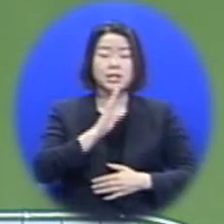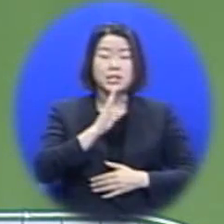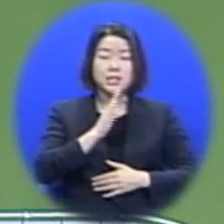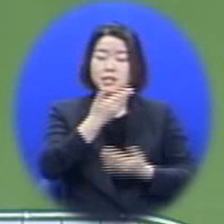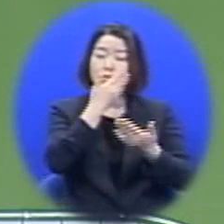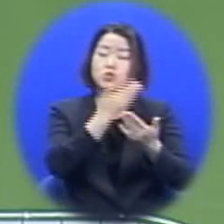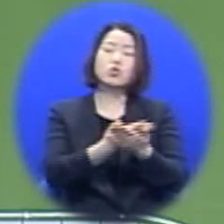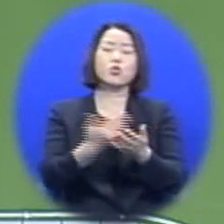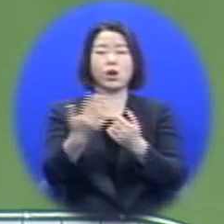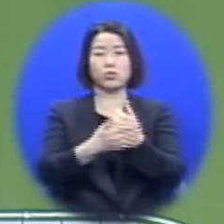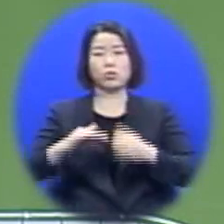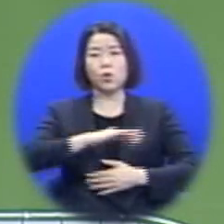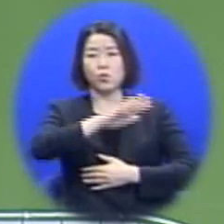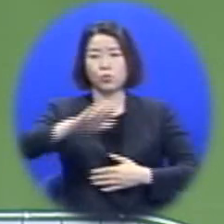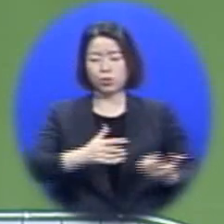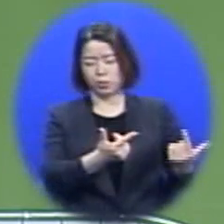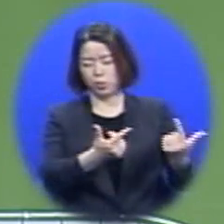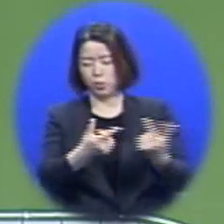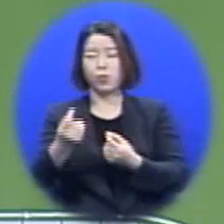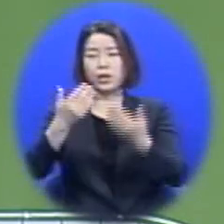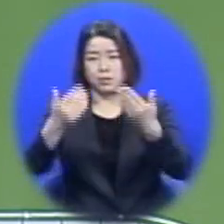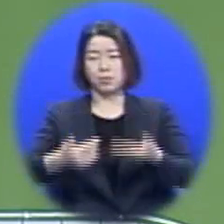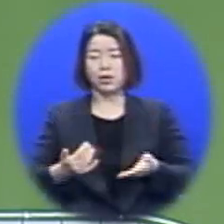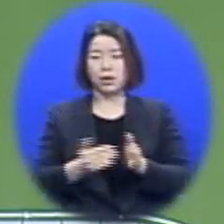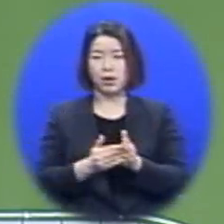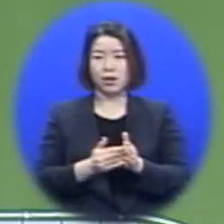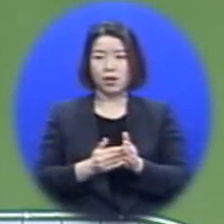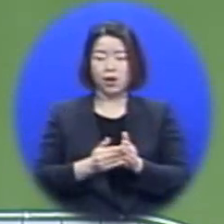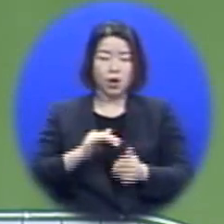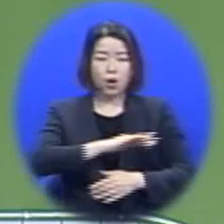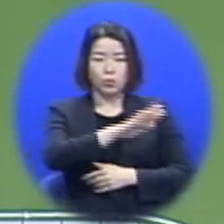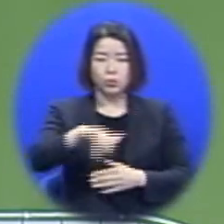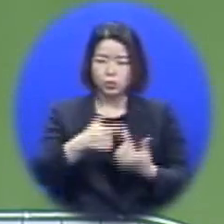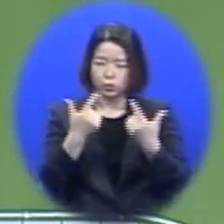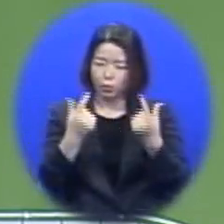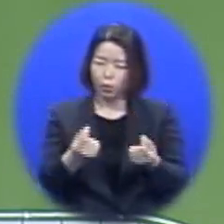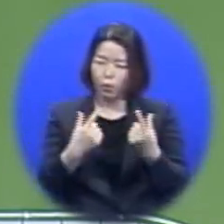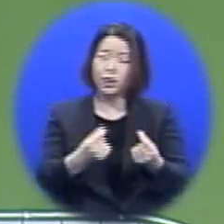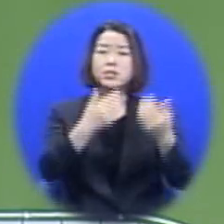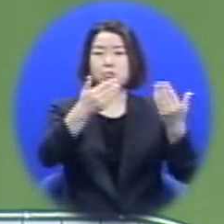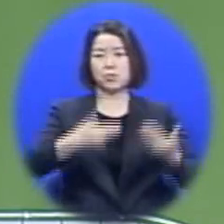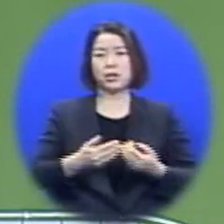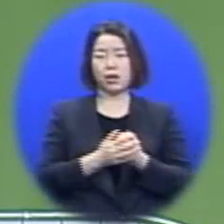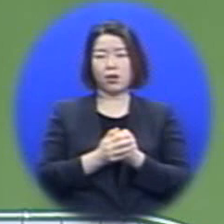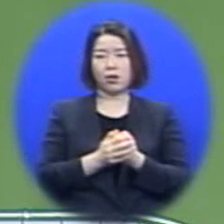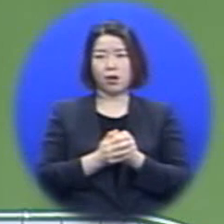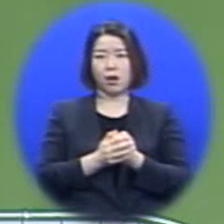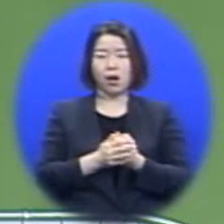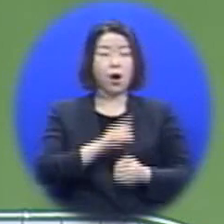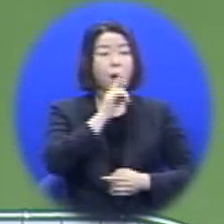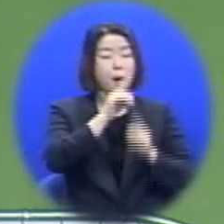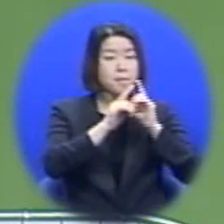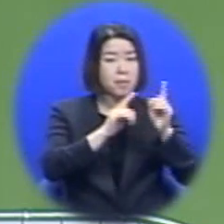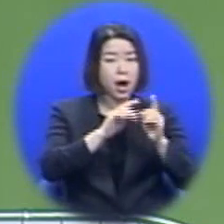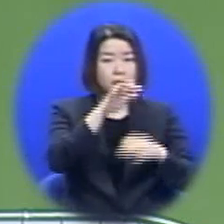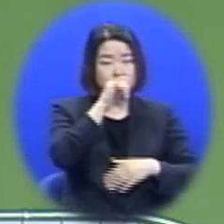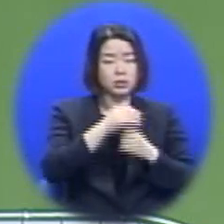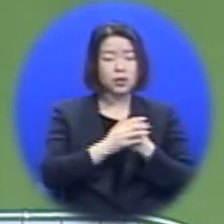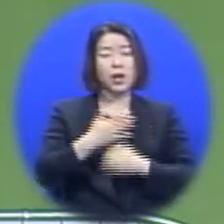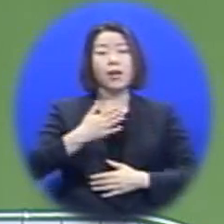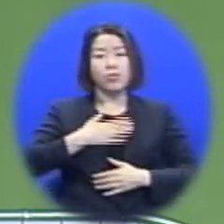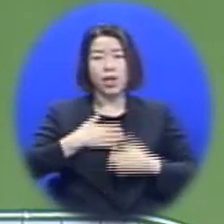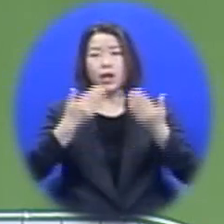다 받았다니까요. 성 프랜시스가 받은 은혜 우리도 다 받았어요. 성 프랜시스는 말을 그렇게 했습니다. 내가 받은